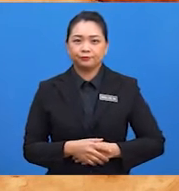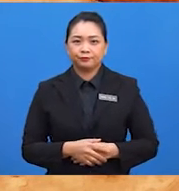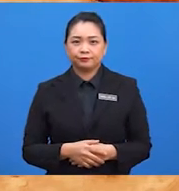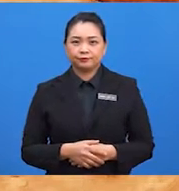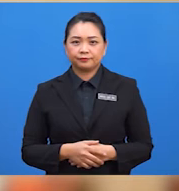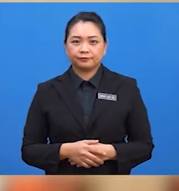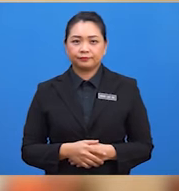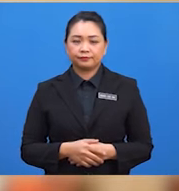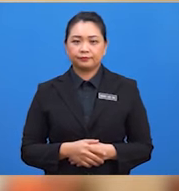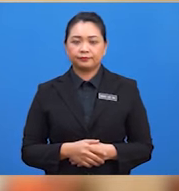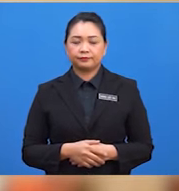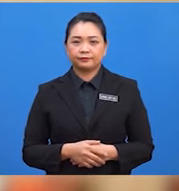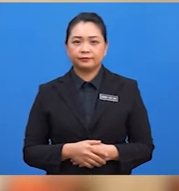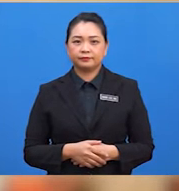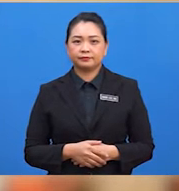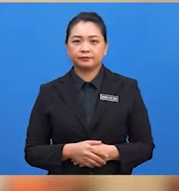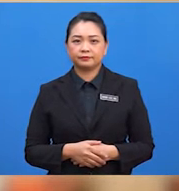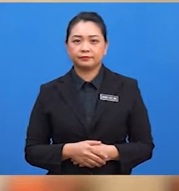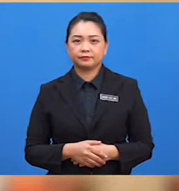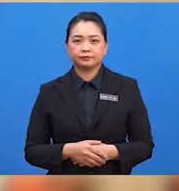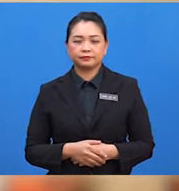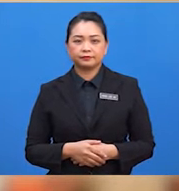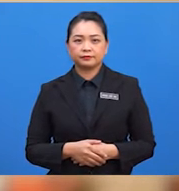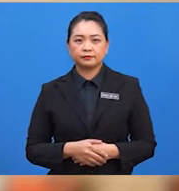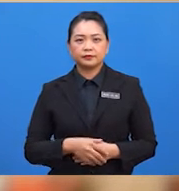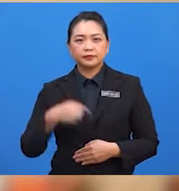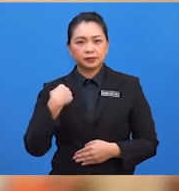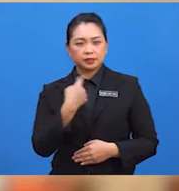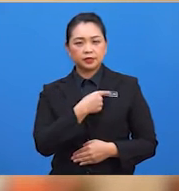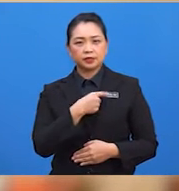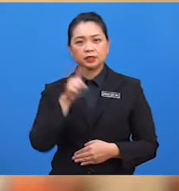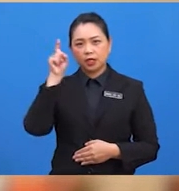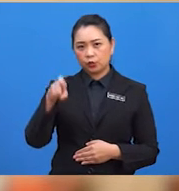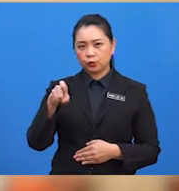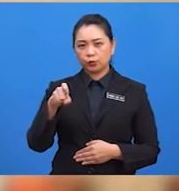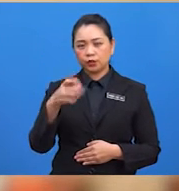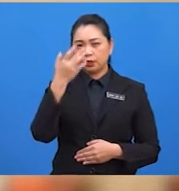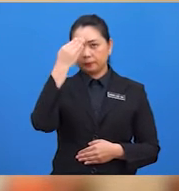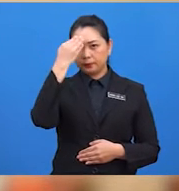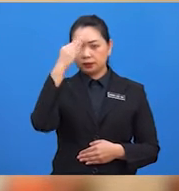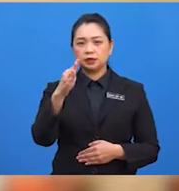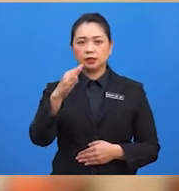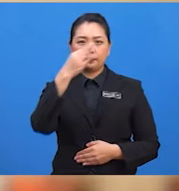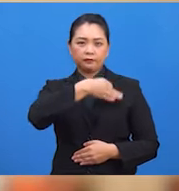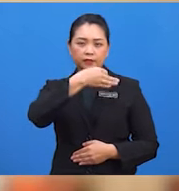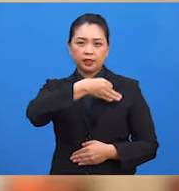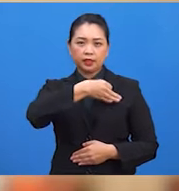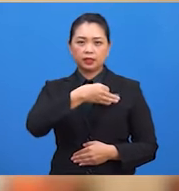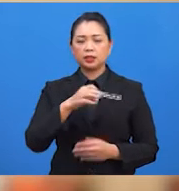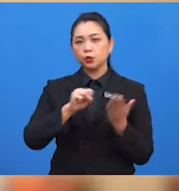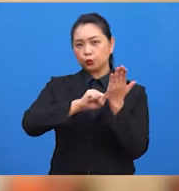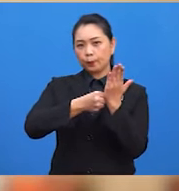dunia ini. Iktibar yang pertama ialah kita seharusnya bijak memanfaatkan sumber